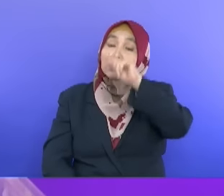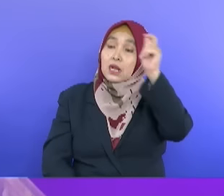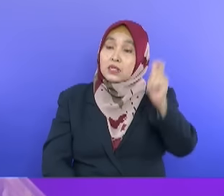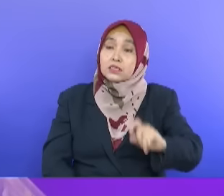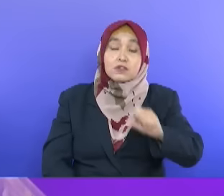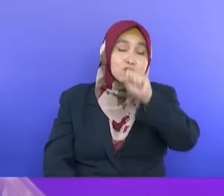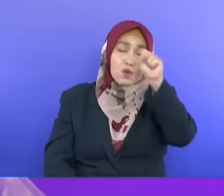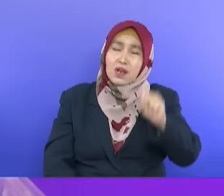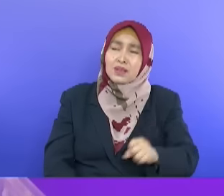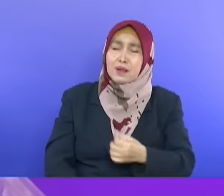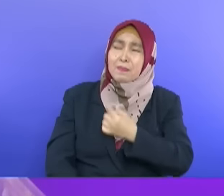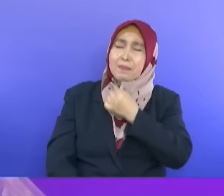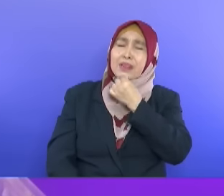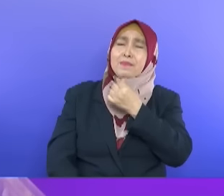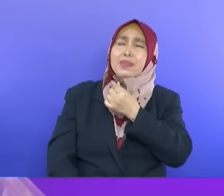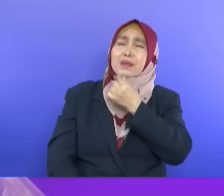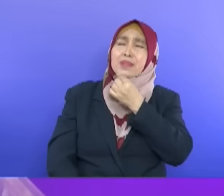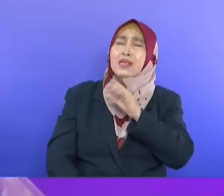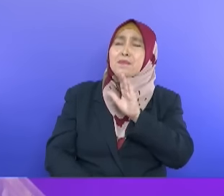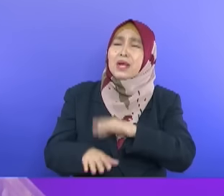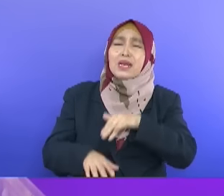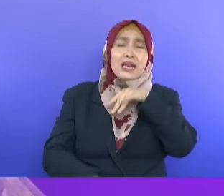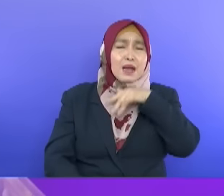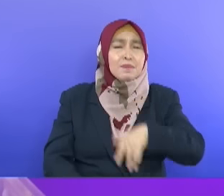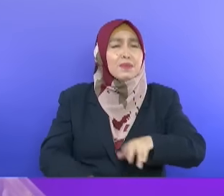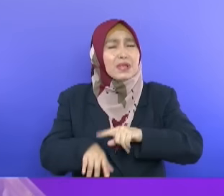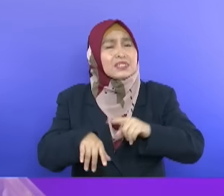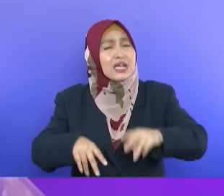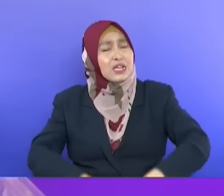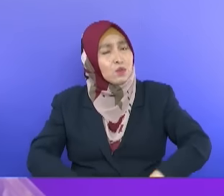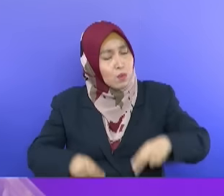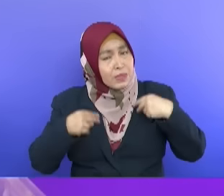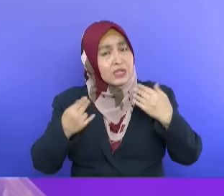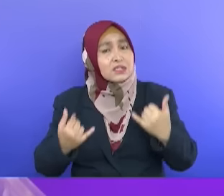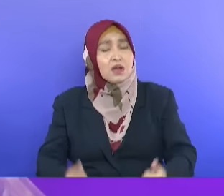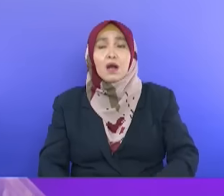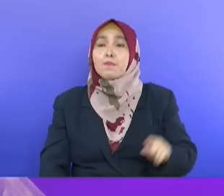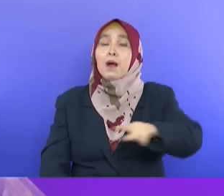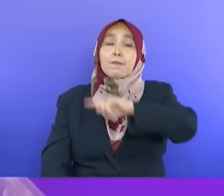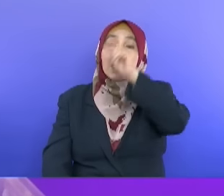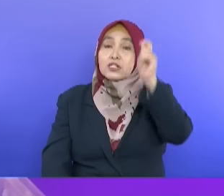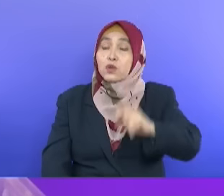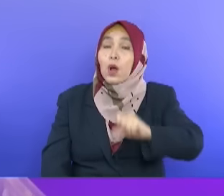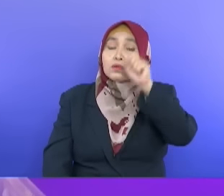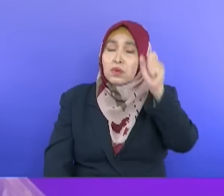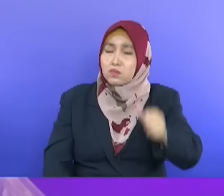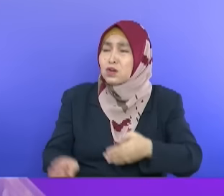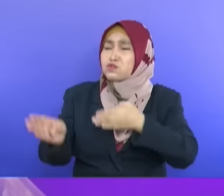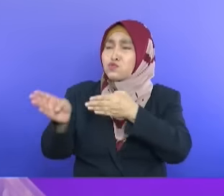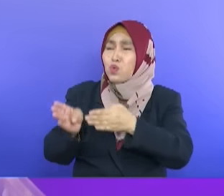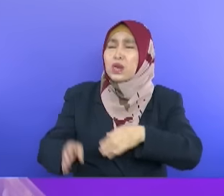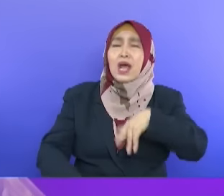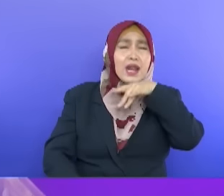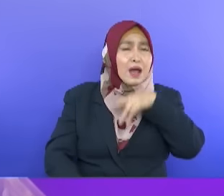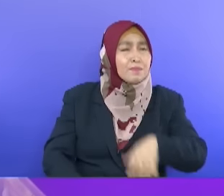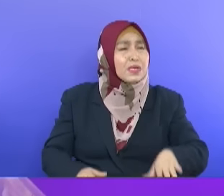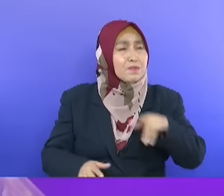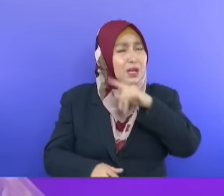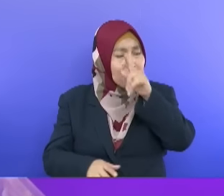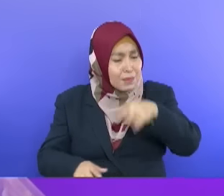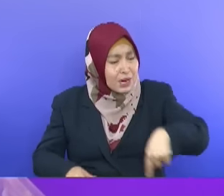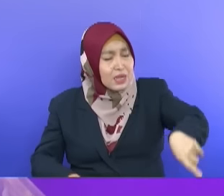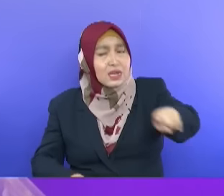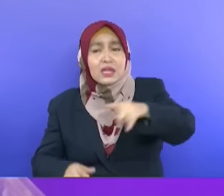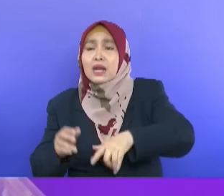soalan-soalan yang beli kepada nabi ketika hayatnya ataupun pada zaman ini mempersoalkan kepada sunnah nabi kepada mereka yang ingin